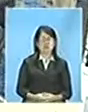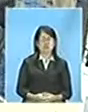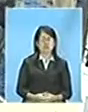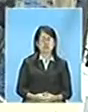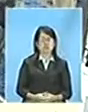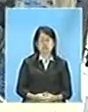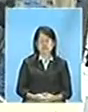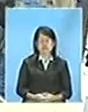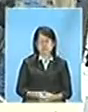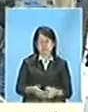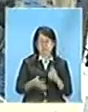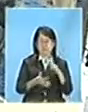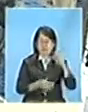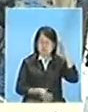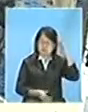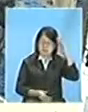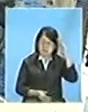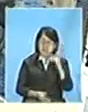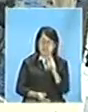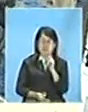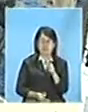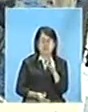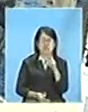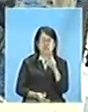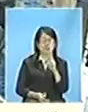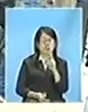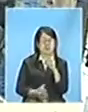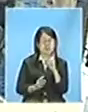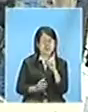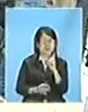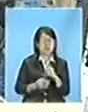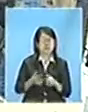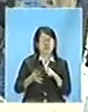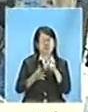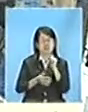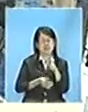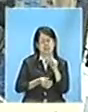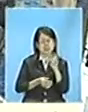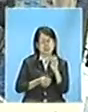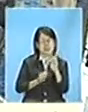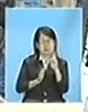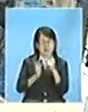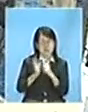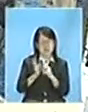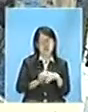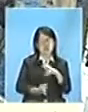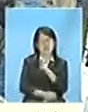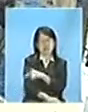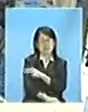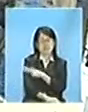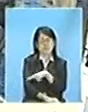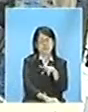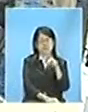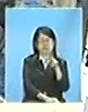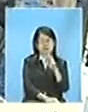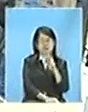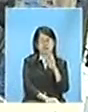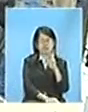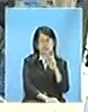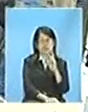พลเอกธีรเดชมีเพียรนายธีระสุวรรณกุลรองศาสตราจารย์นรีวันจินตกานน